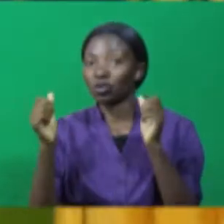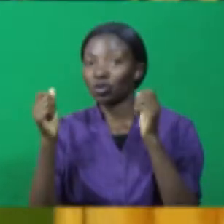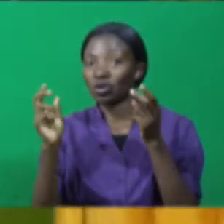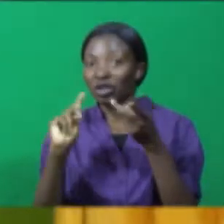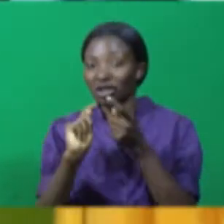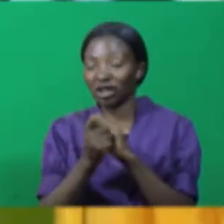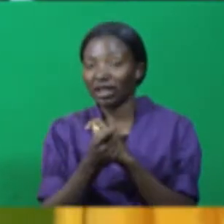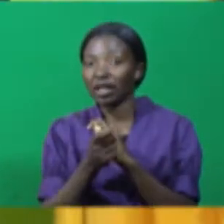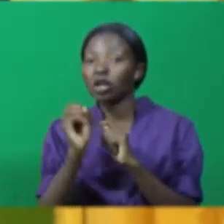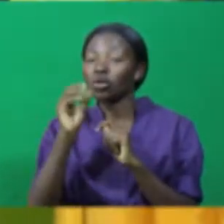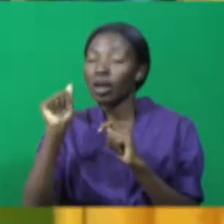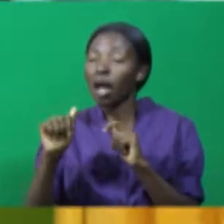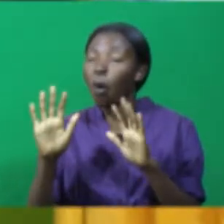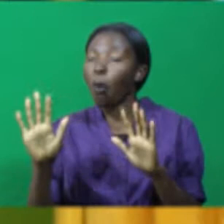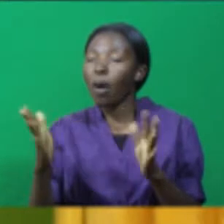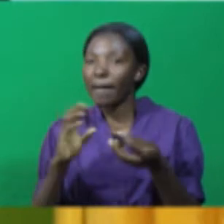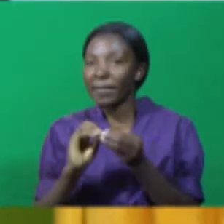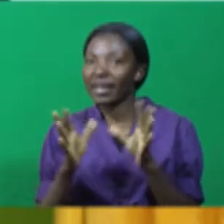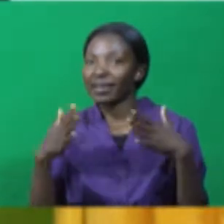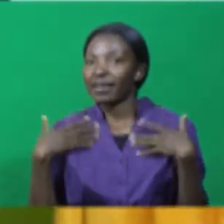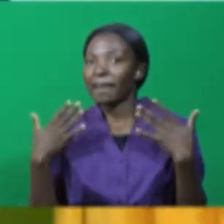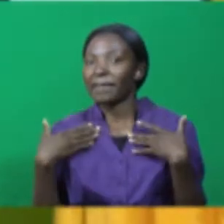Saka chandinakidza Castor.